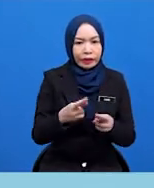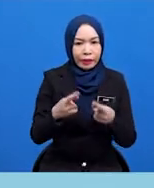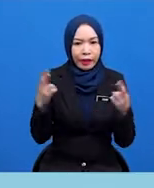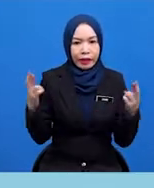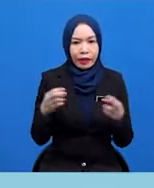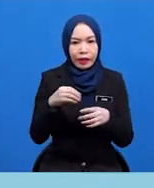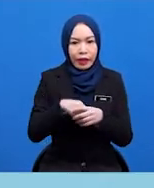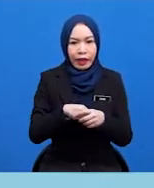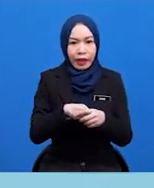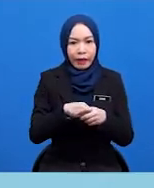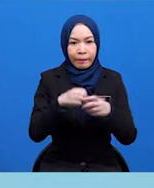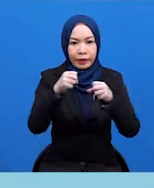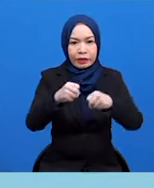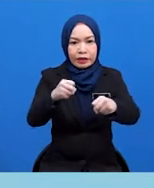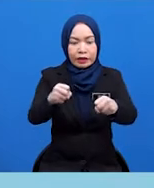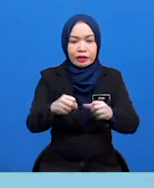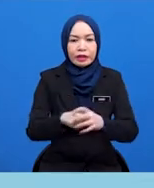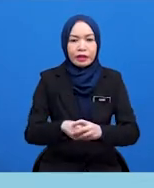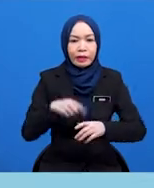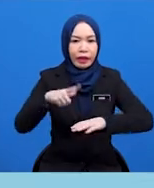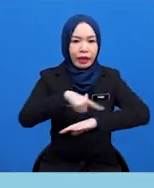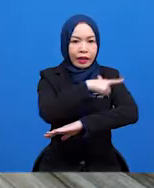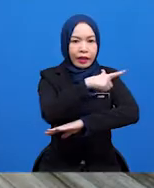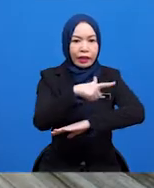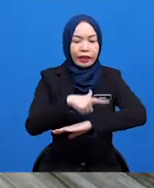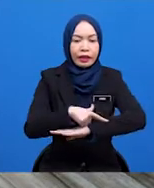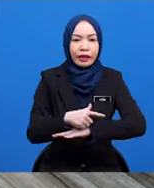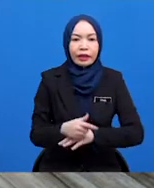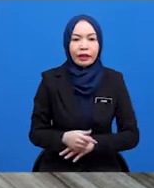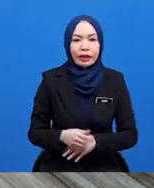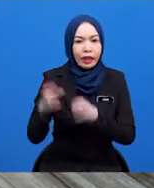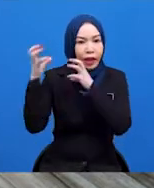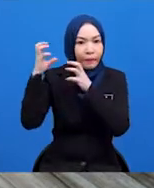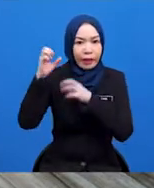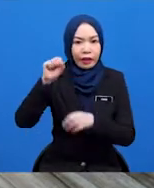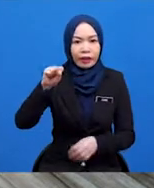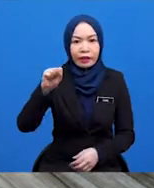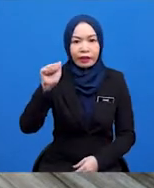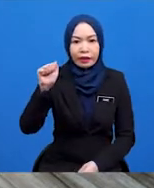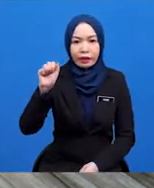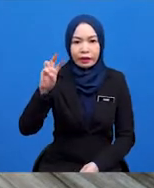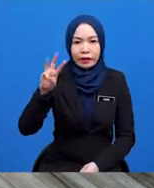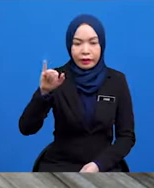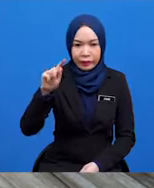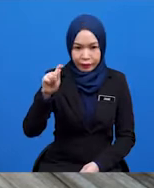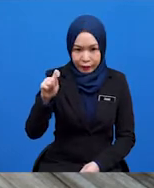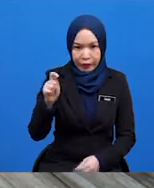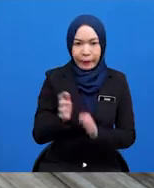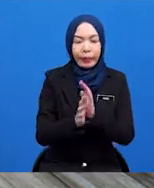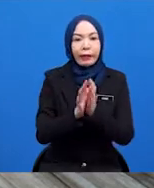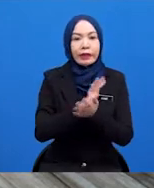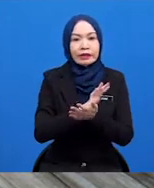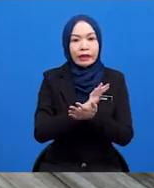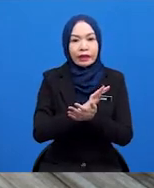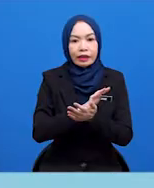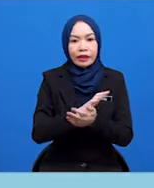sistem peladangan kelapa sawit. Racun yang disembur menyebabkan kualiti udara tercemar.